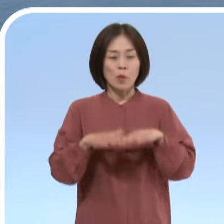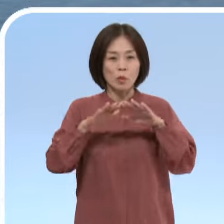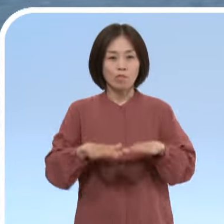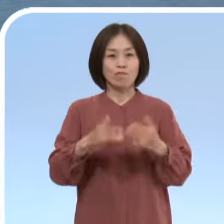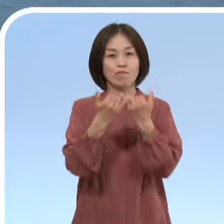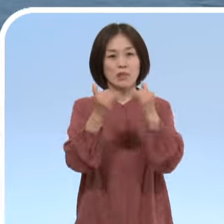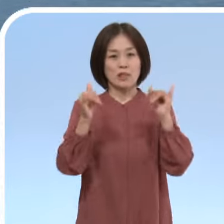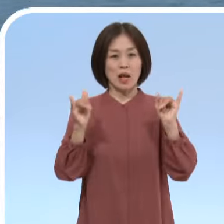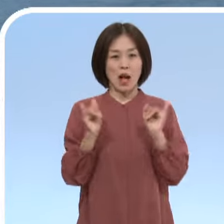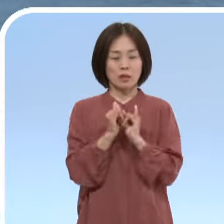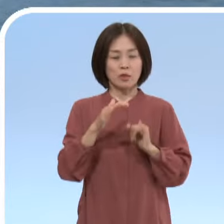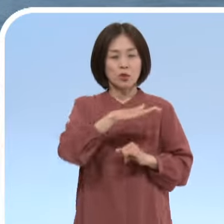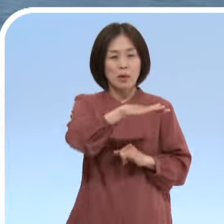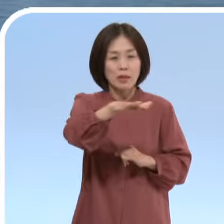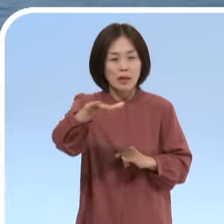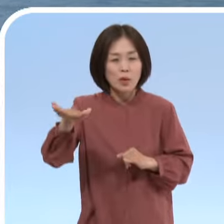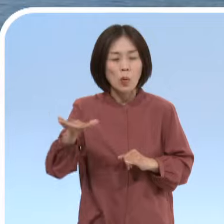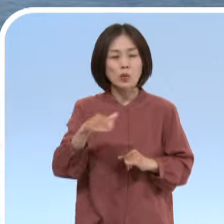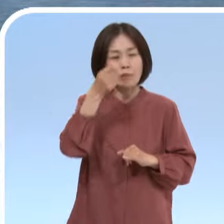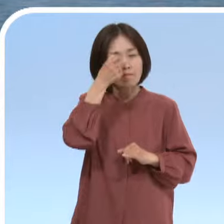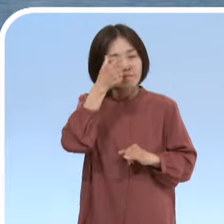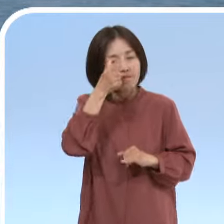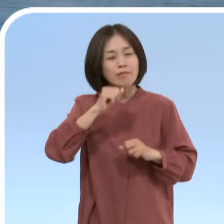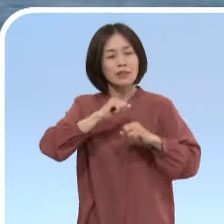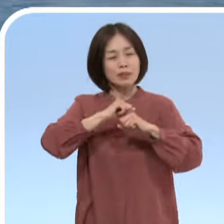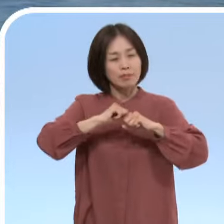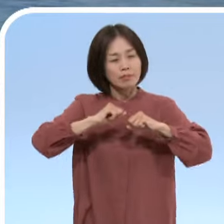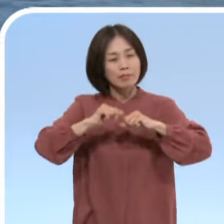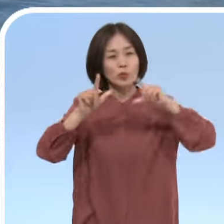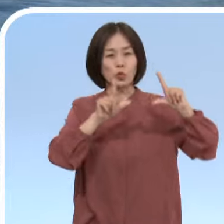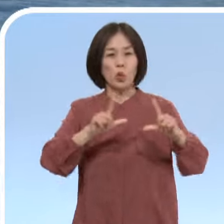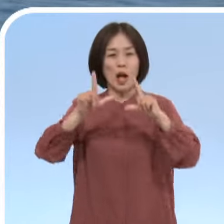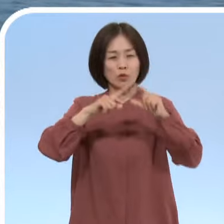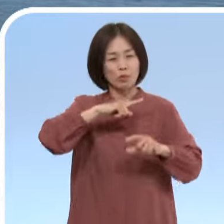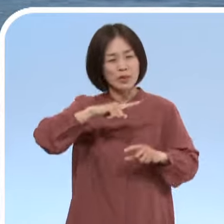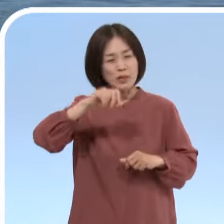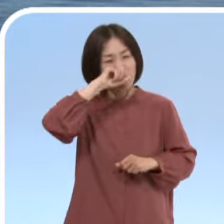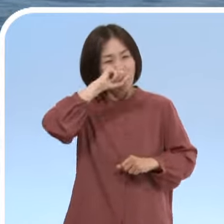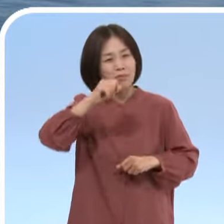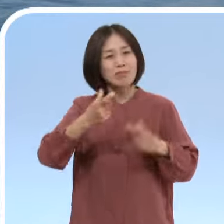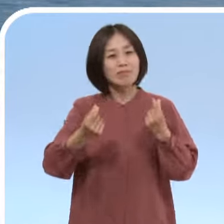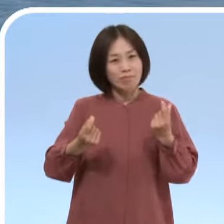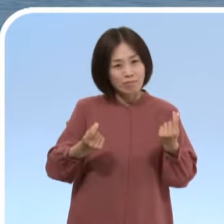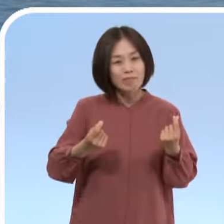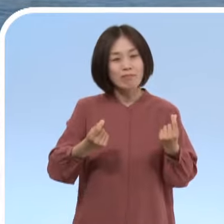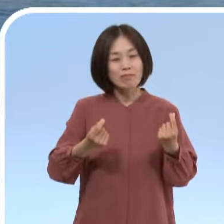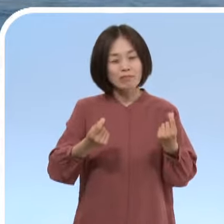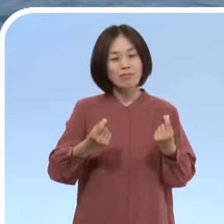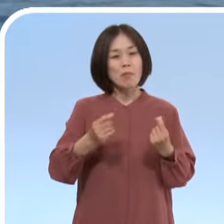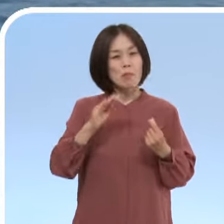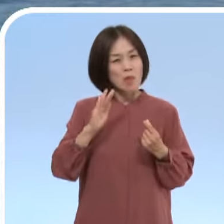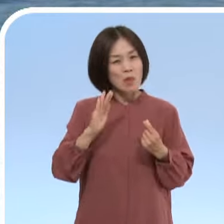さて、この現代社会、すべての人が生き生きと明るく暮らせるのが一番なのは言うまでもありませんが、中